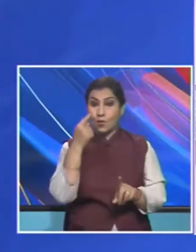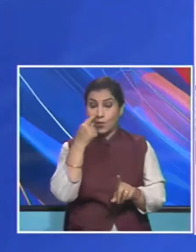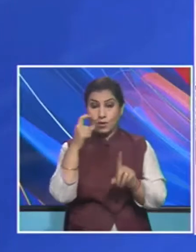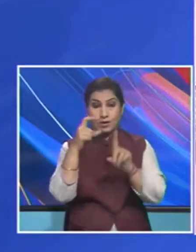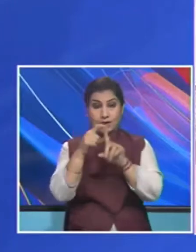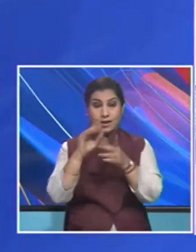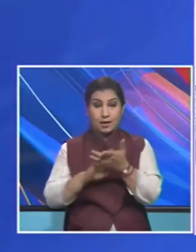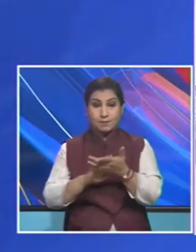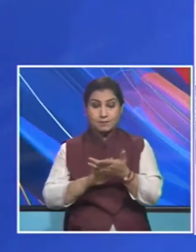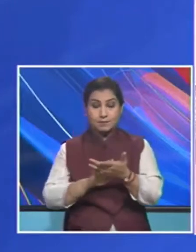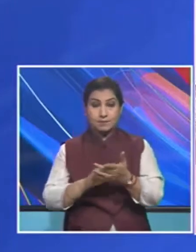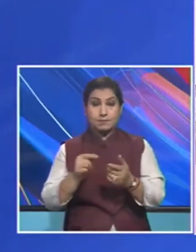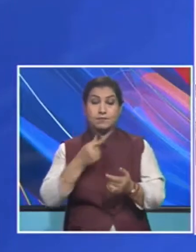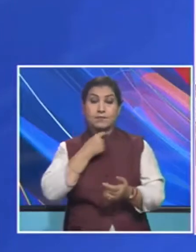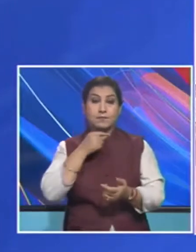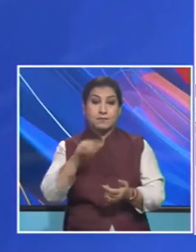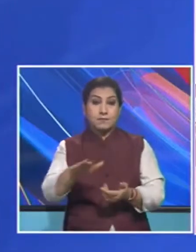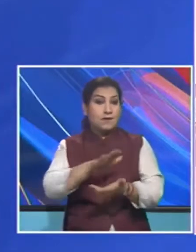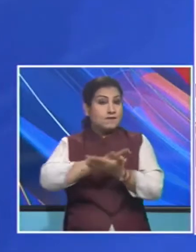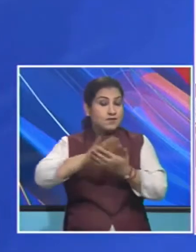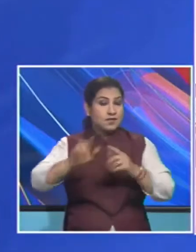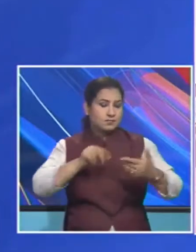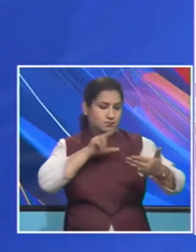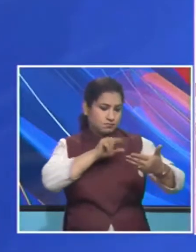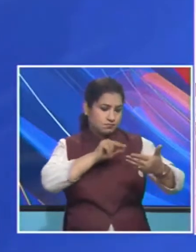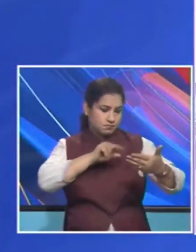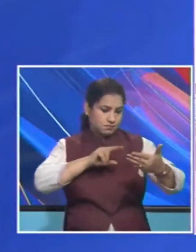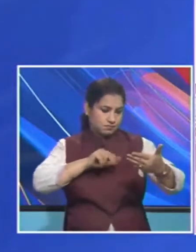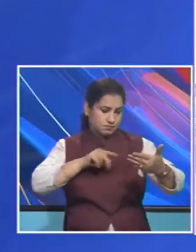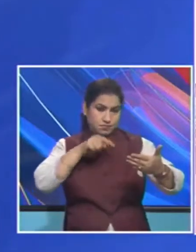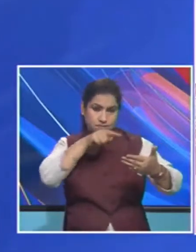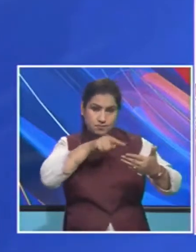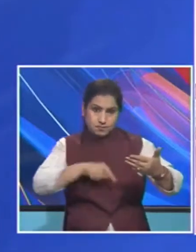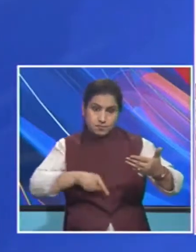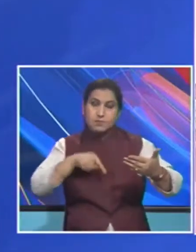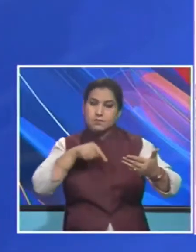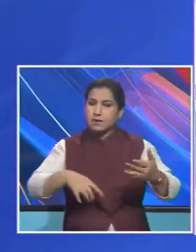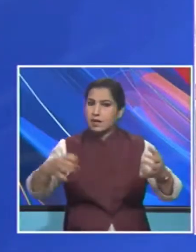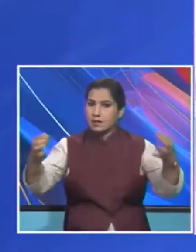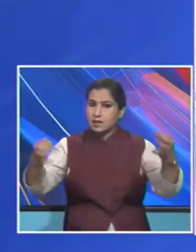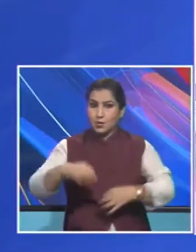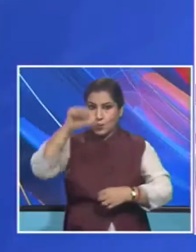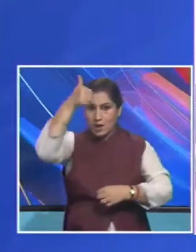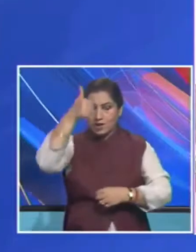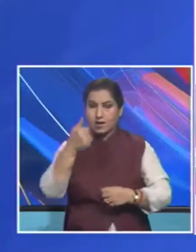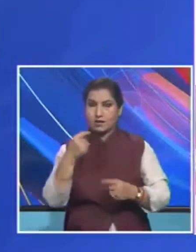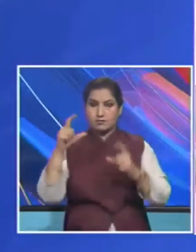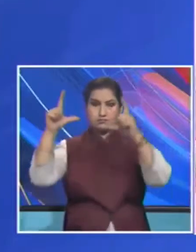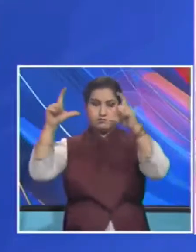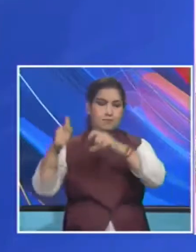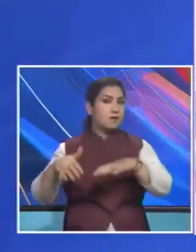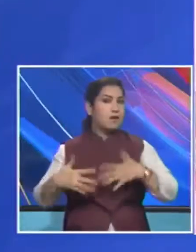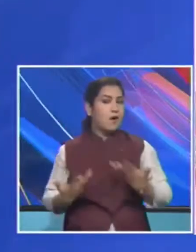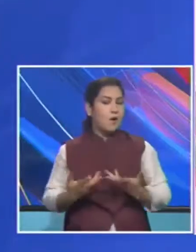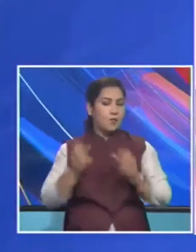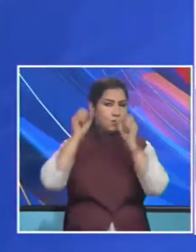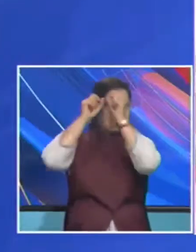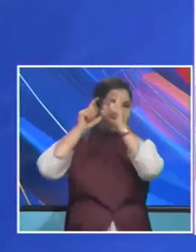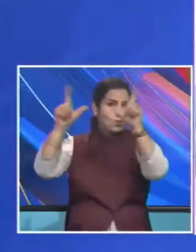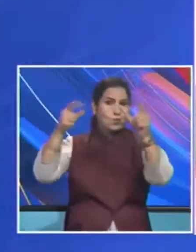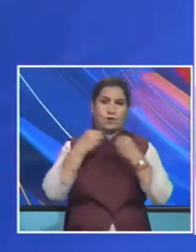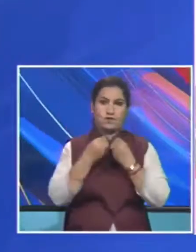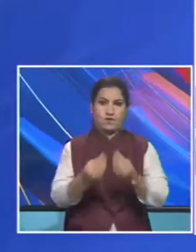हैं। उन्होंने नई भारत की नई तस्वीर का जिक्र किया और कहा कि